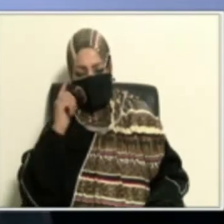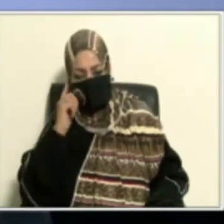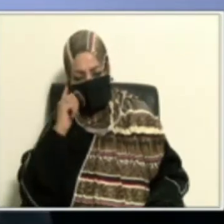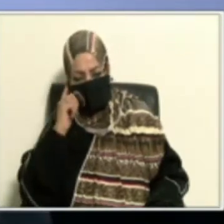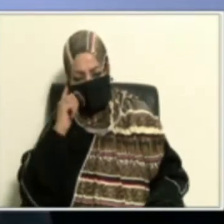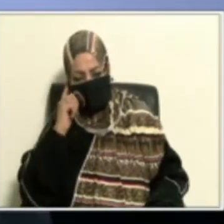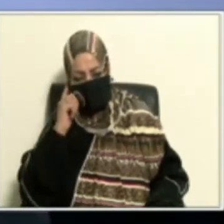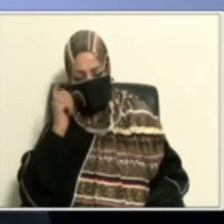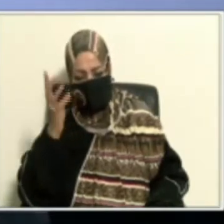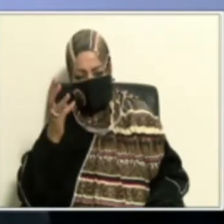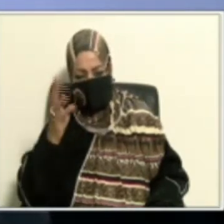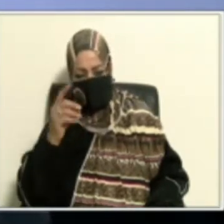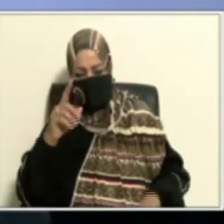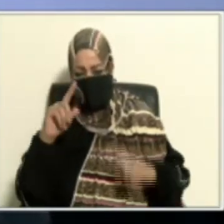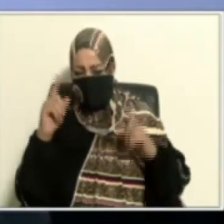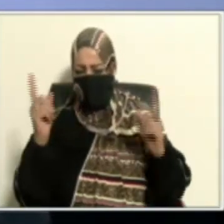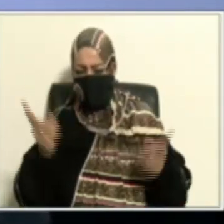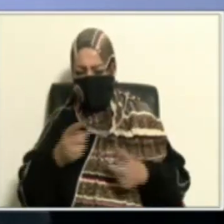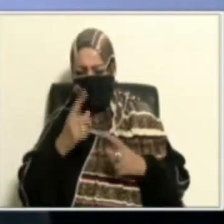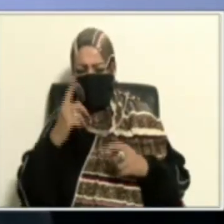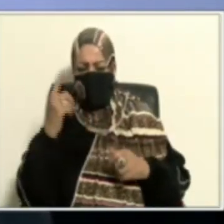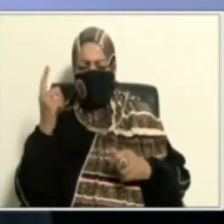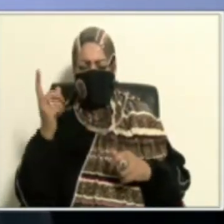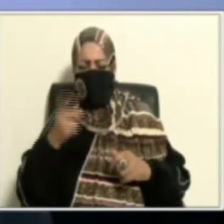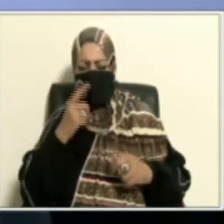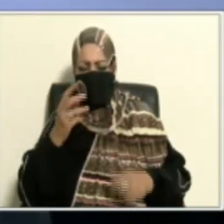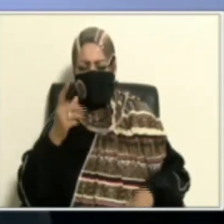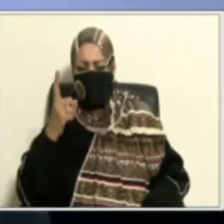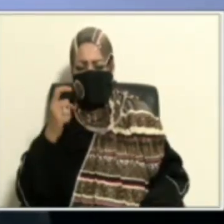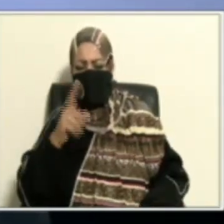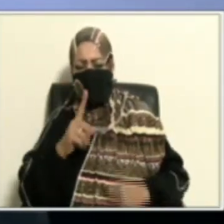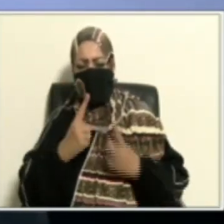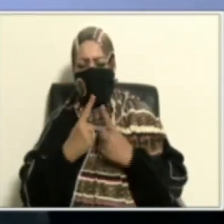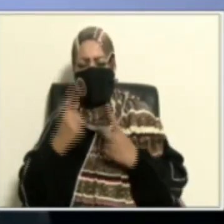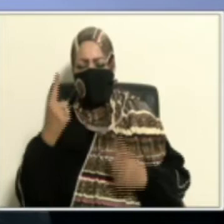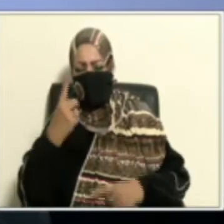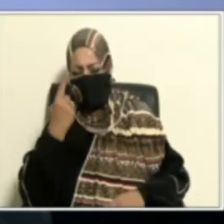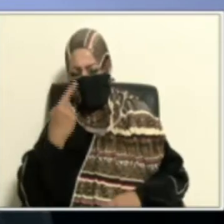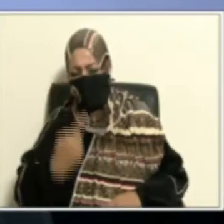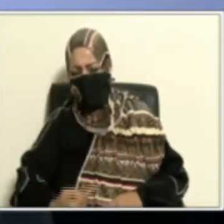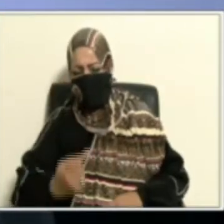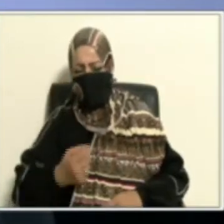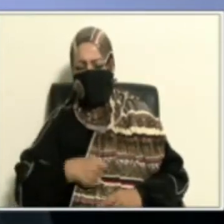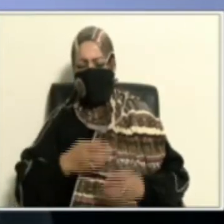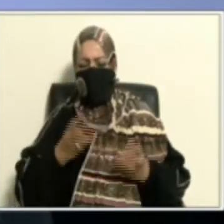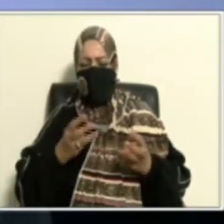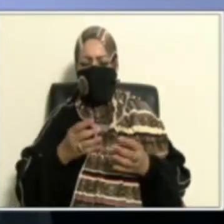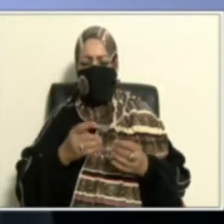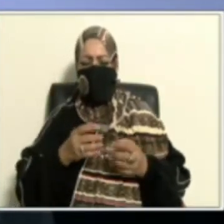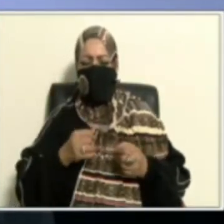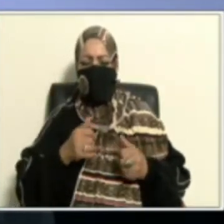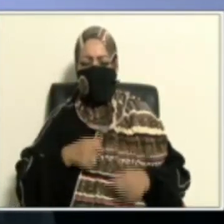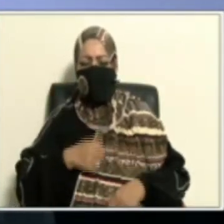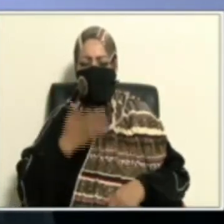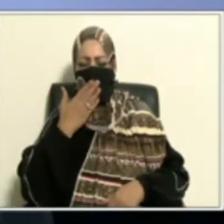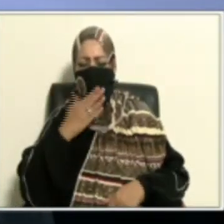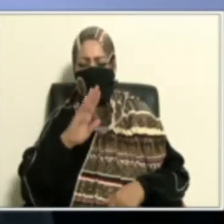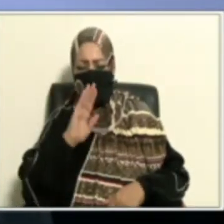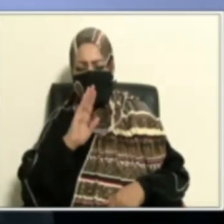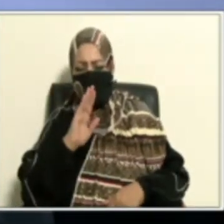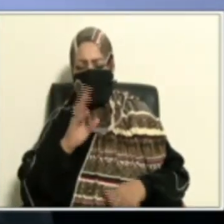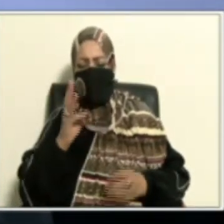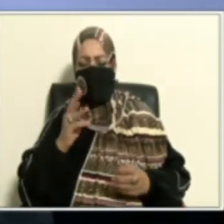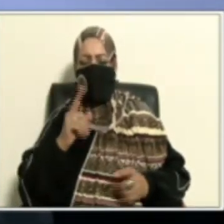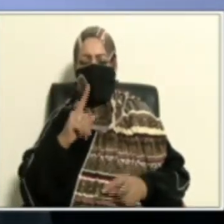وبحمده سبحان الله العظيم، 100 مرة مثلا أستغفر الله العظيم مثلا. وفي ناس تدير أكثر من هيك، فهذا لو